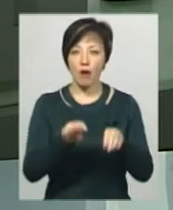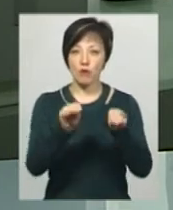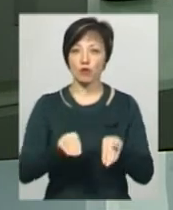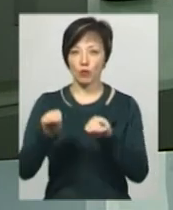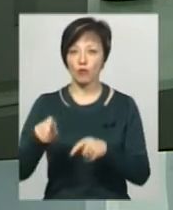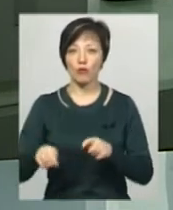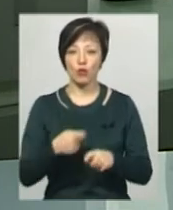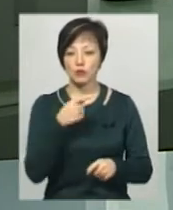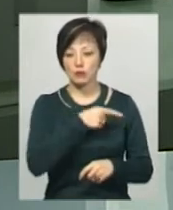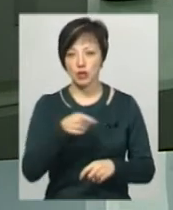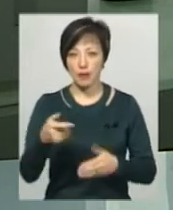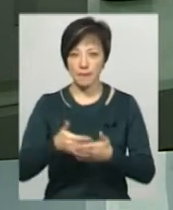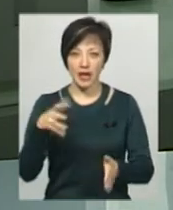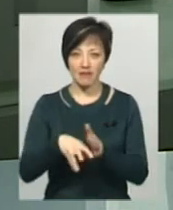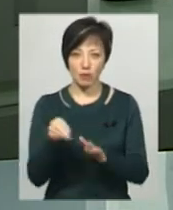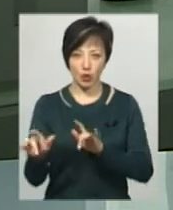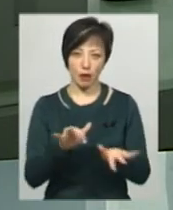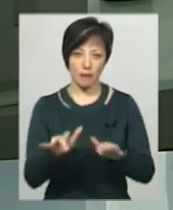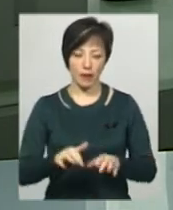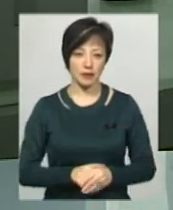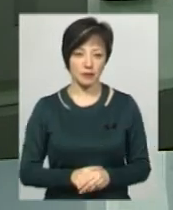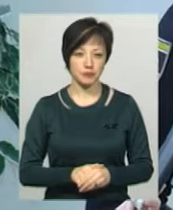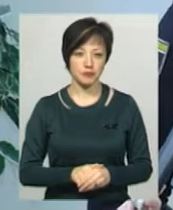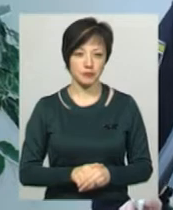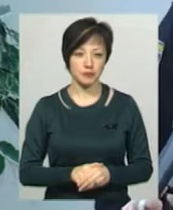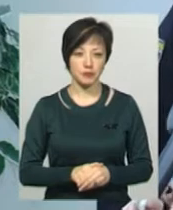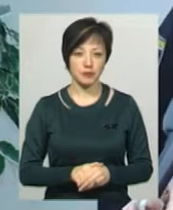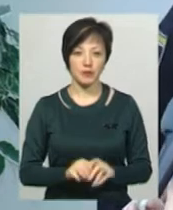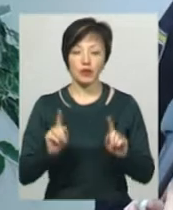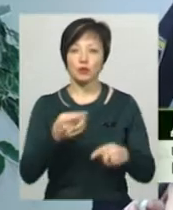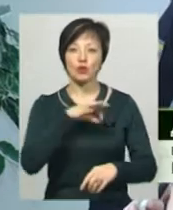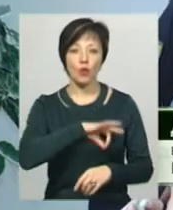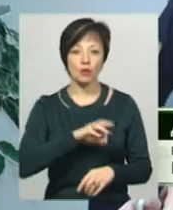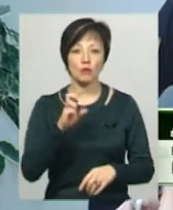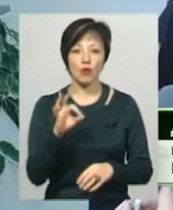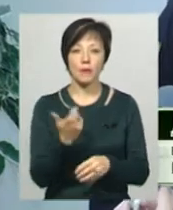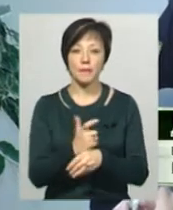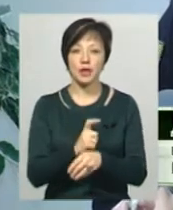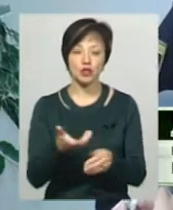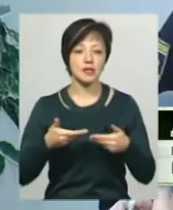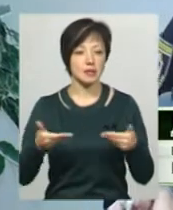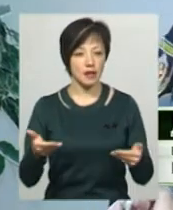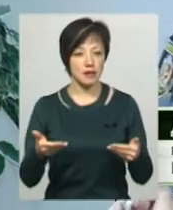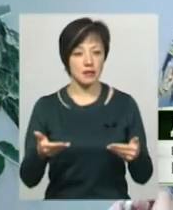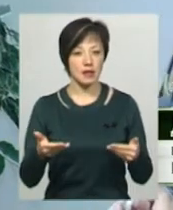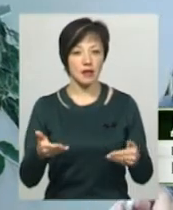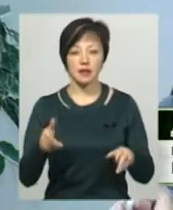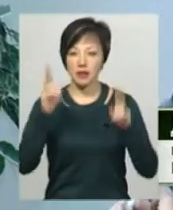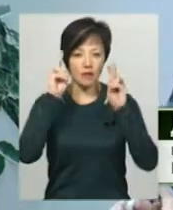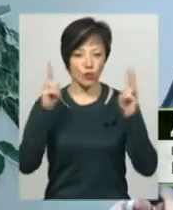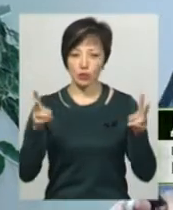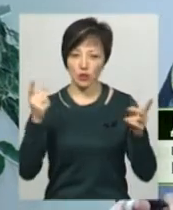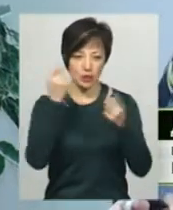про порушення під час передвиборної кампанії. Дуже корисно, тому що більшість з нас не володіють